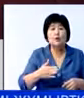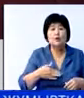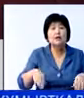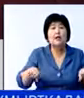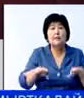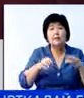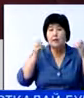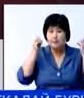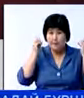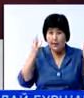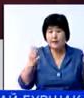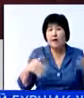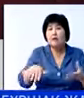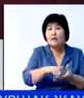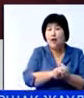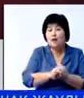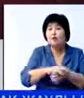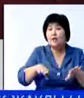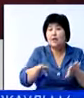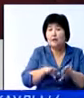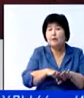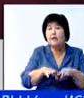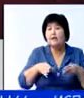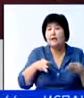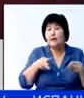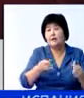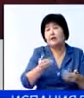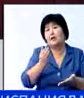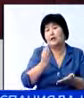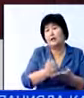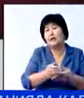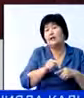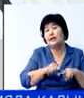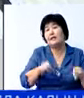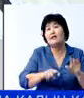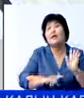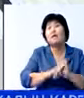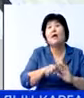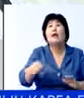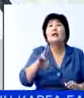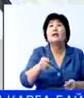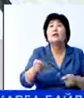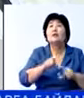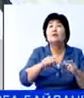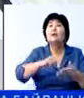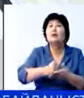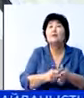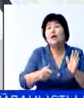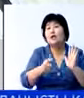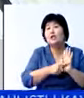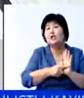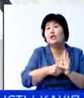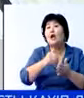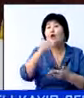пен мәдениеттілікке, татулық пен бірлікке, бауырмалдық пен мейірімділікке насихаттап келесіздер. Діни басқарма бекіткен жеті